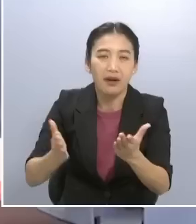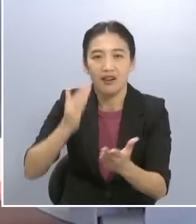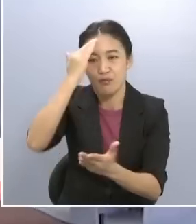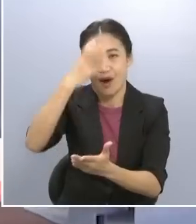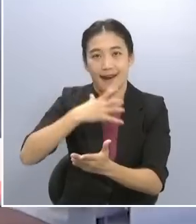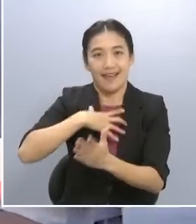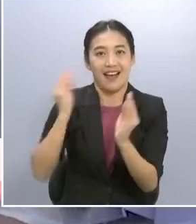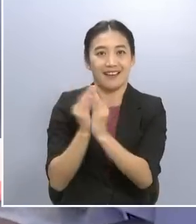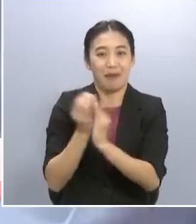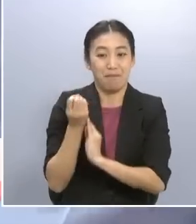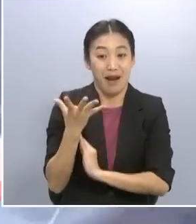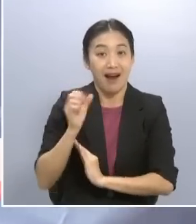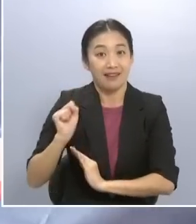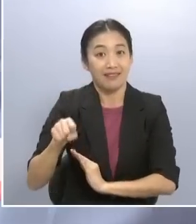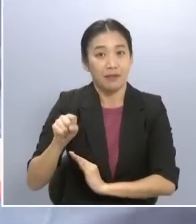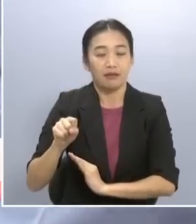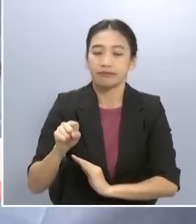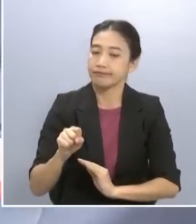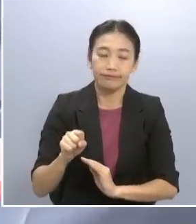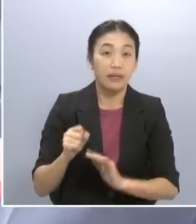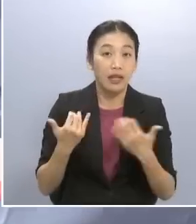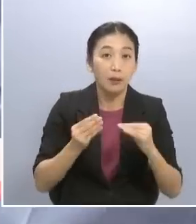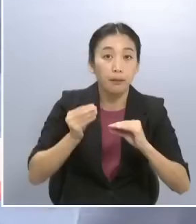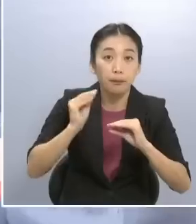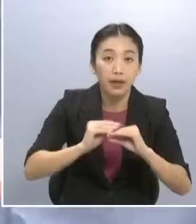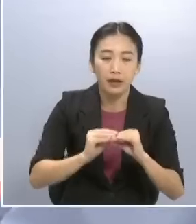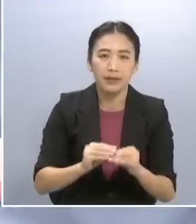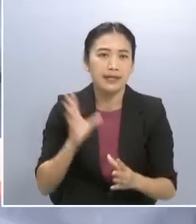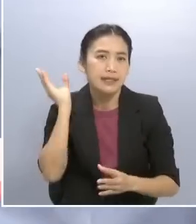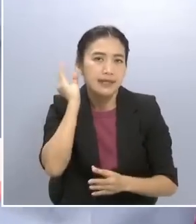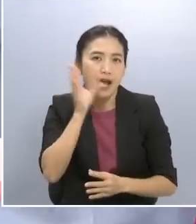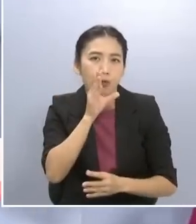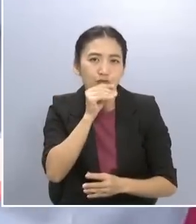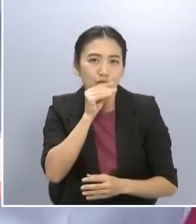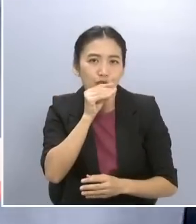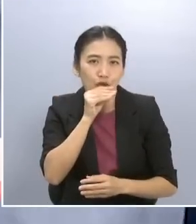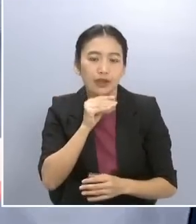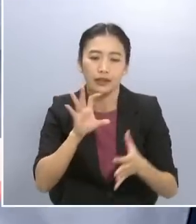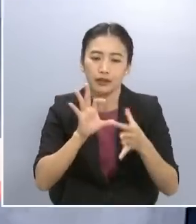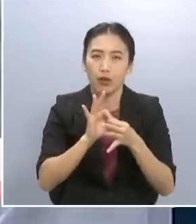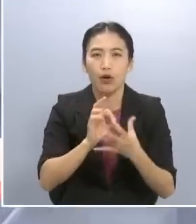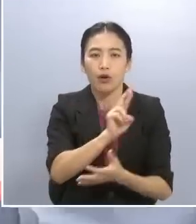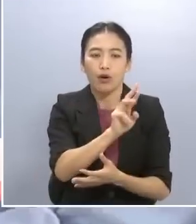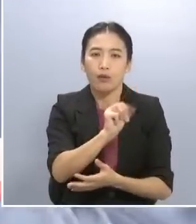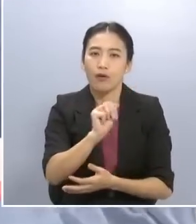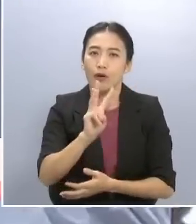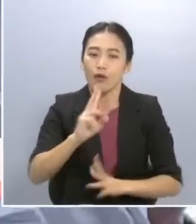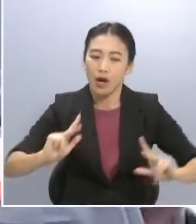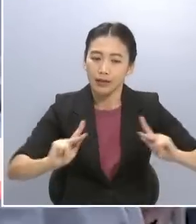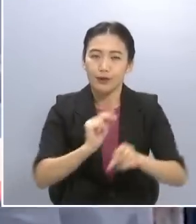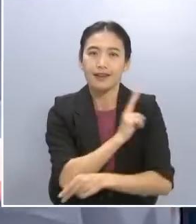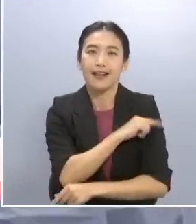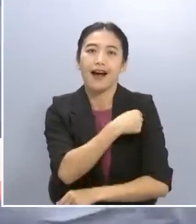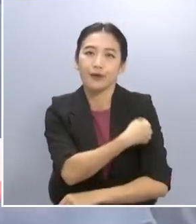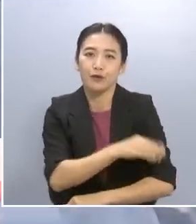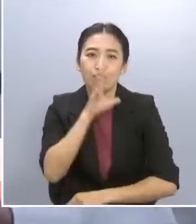ทินชาญวีรกูลรัฐมนตรีว่าการกระทรวงสาธารณสุขเคยปราศัยเรื่องกัญชาถ้าจำได้ตอนนั้นคุณอนุทินพูดบนเวทีบอ